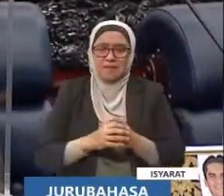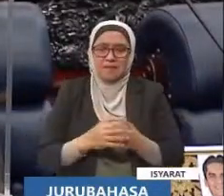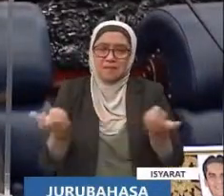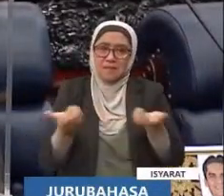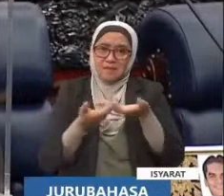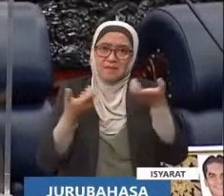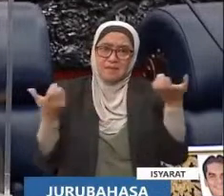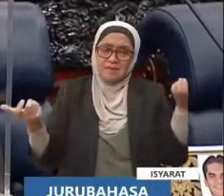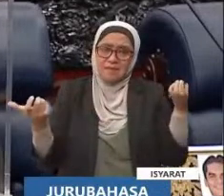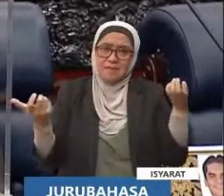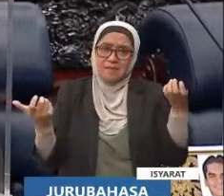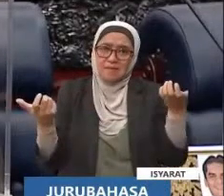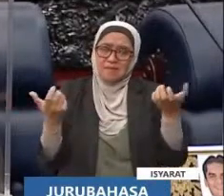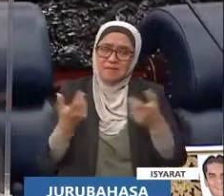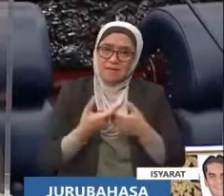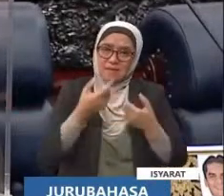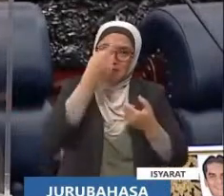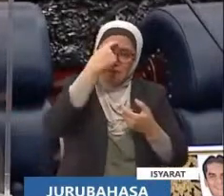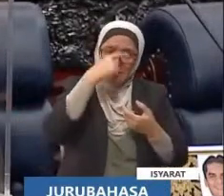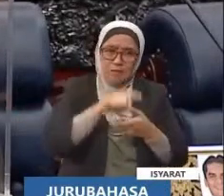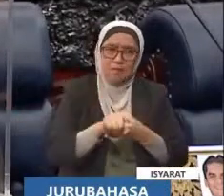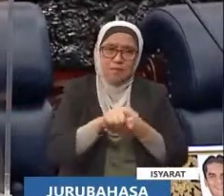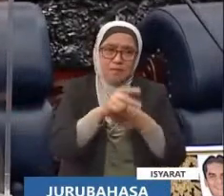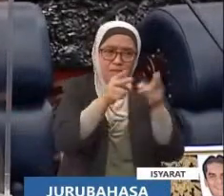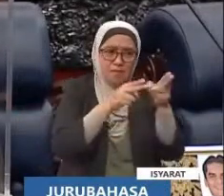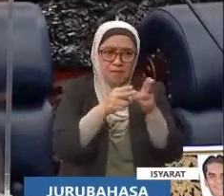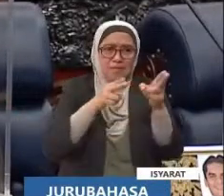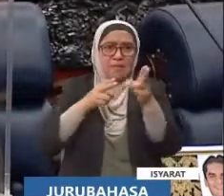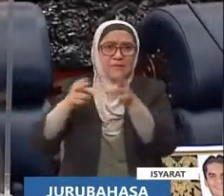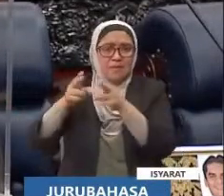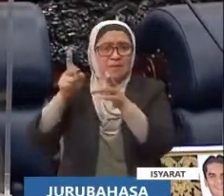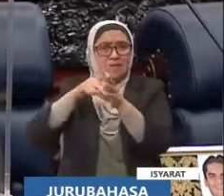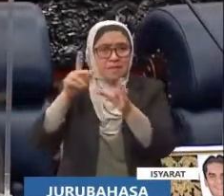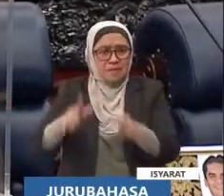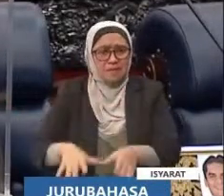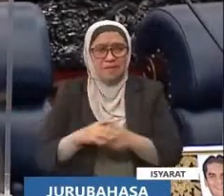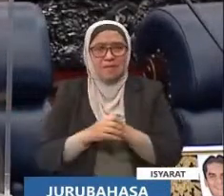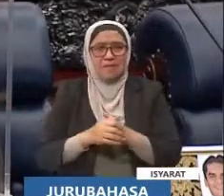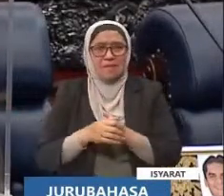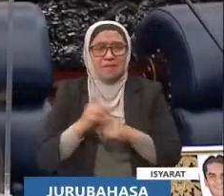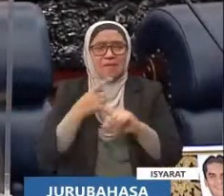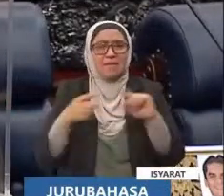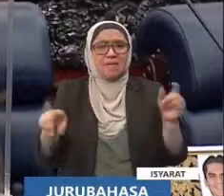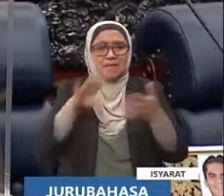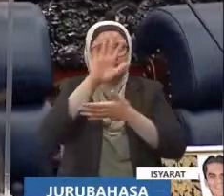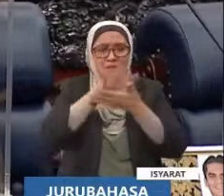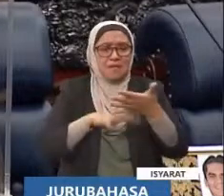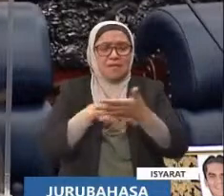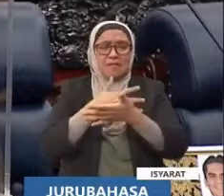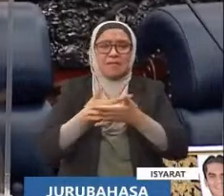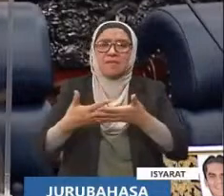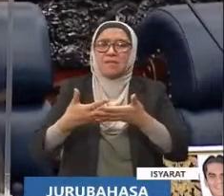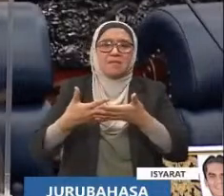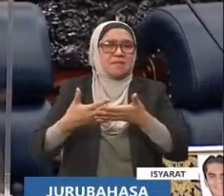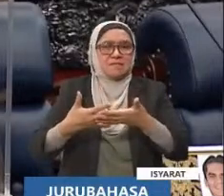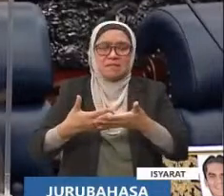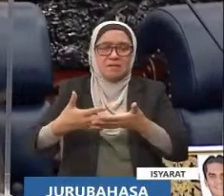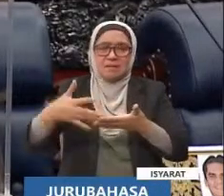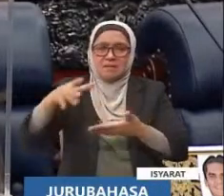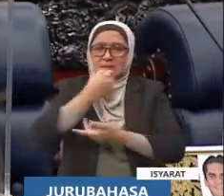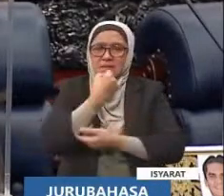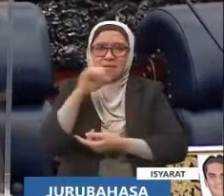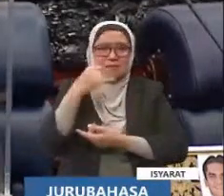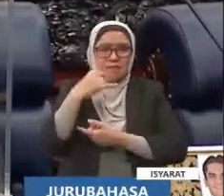yang membeli bakso pada mereka untuk menguruskan penumpang tapi dari segi sistem penjadwalan unit tak boleh dilakukan usai